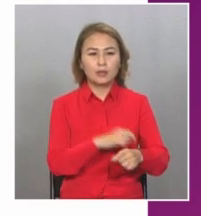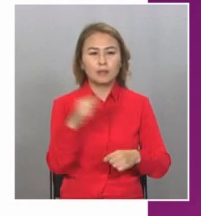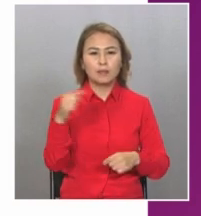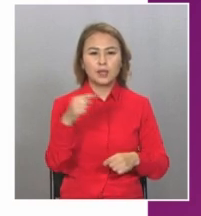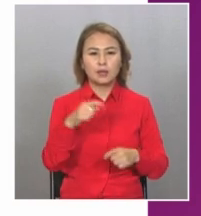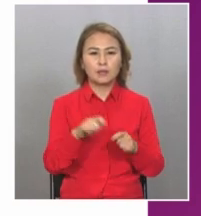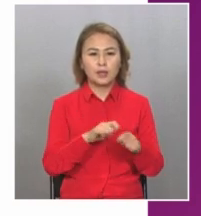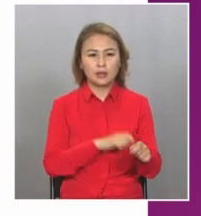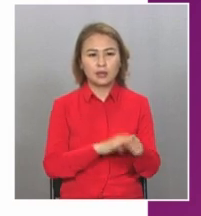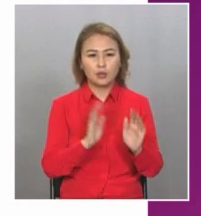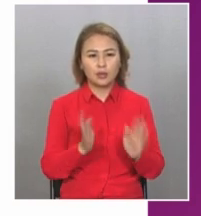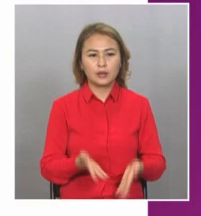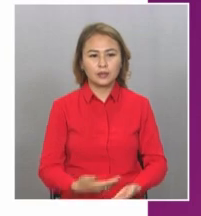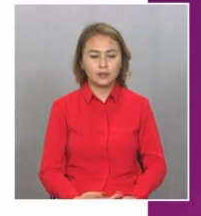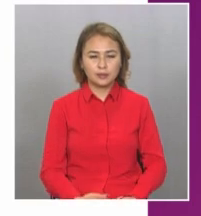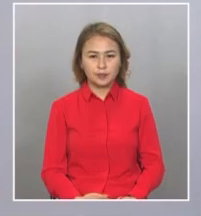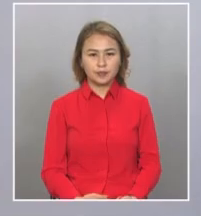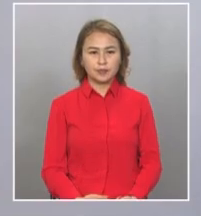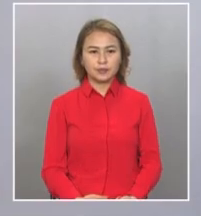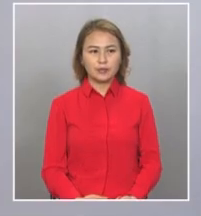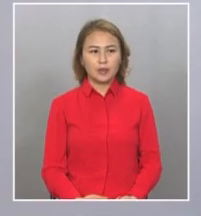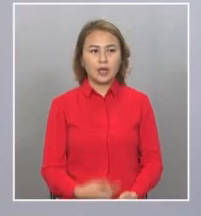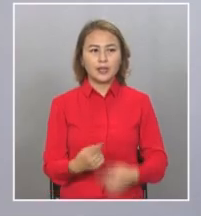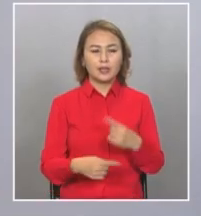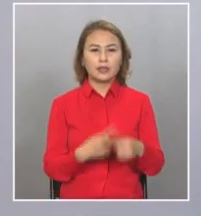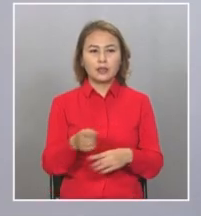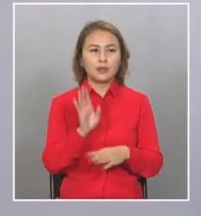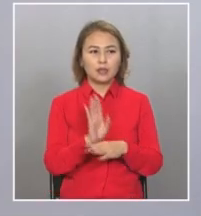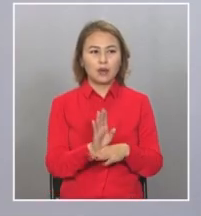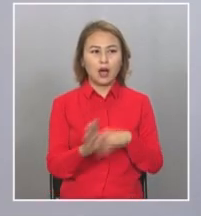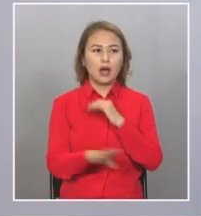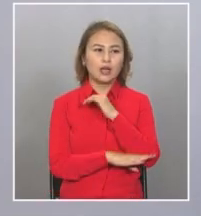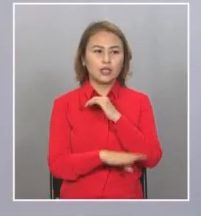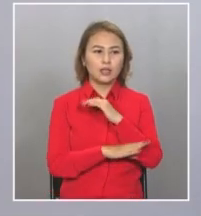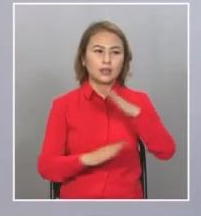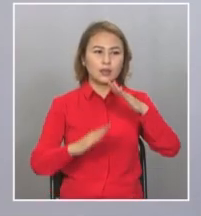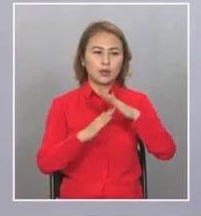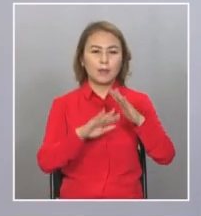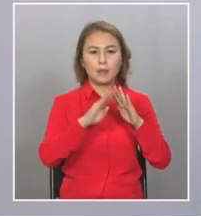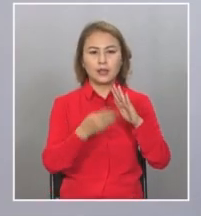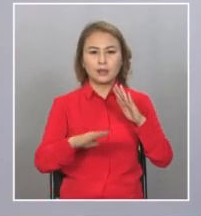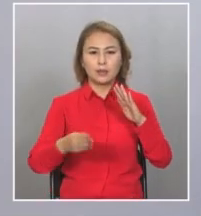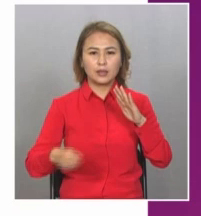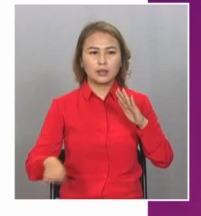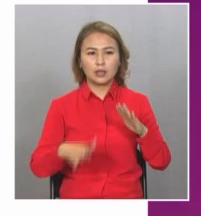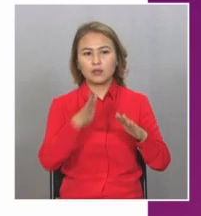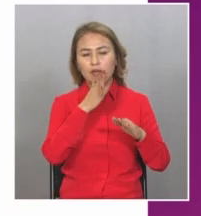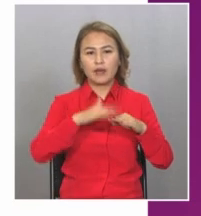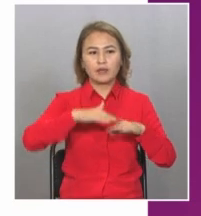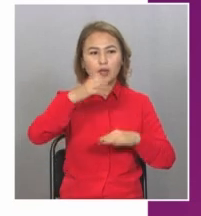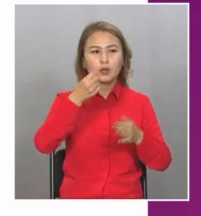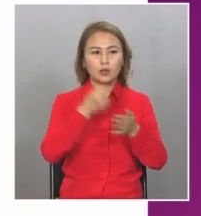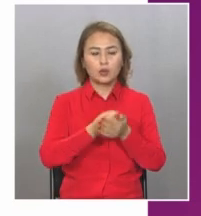қашықтық 1000 метрге тең екен. Келесі тапсырма. Ағашқа тіреп қойған баспалдақтың жоғарғы шеті